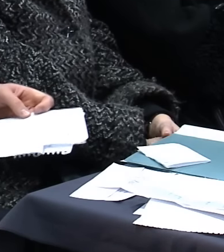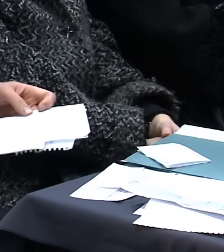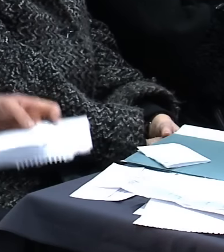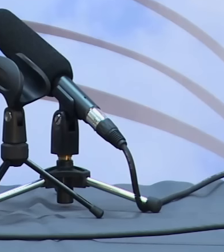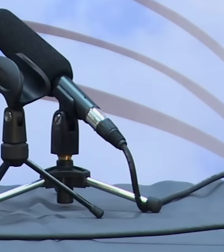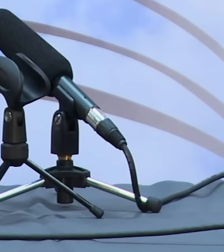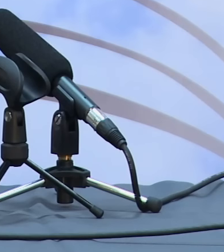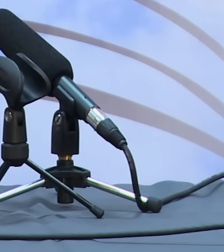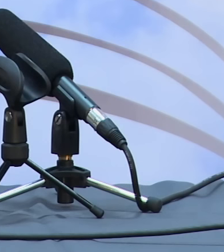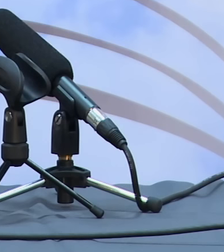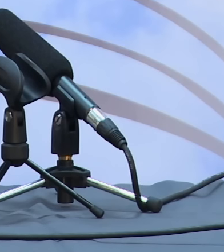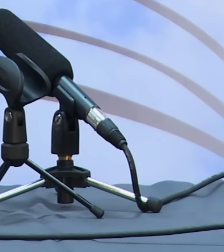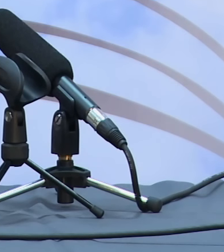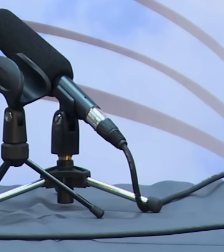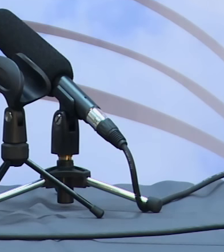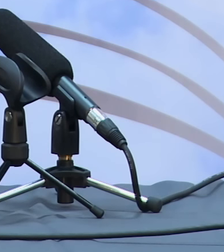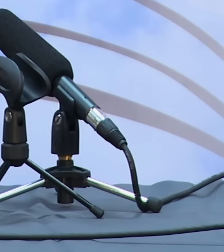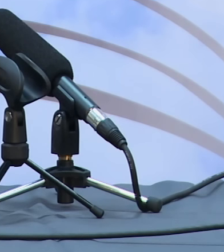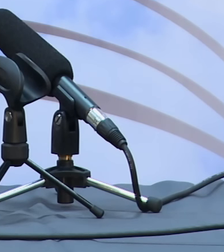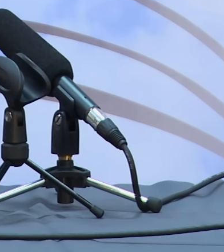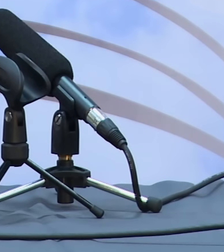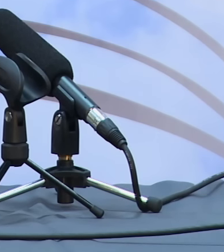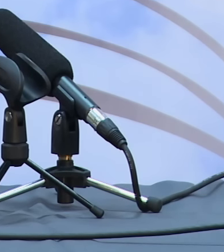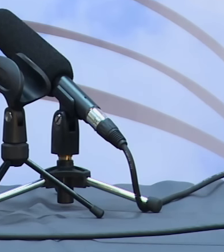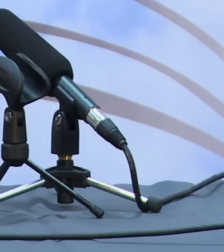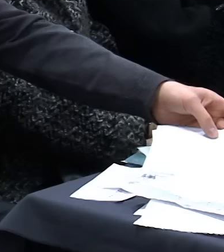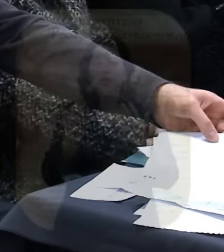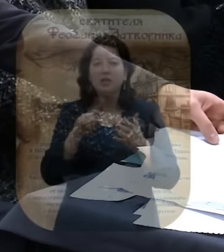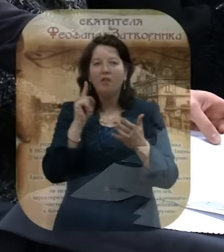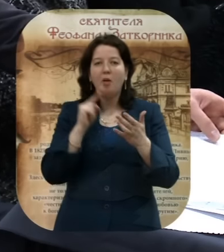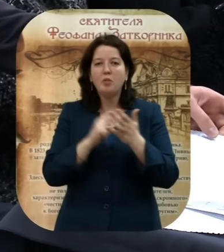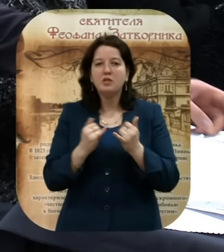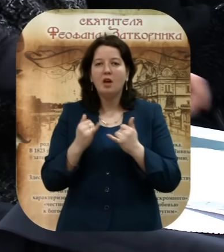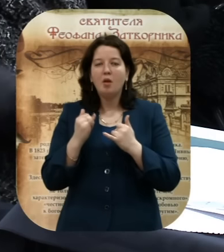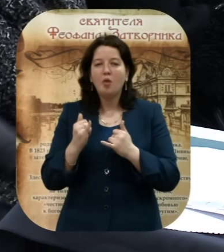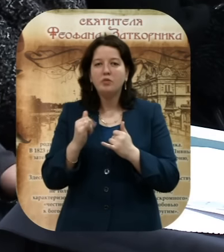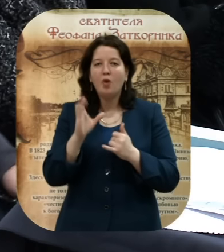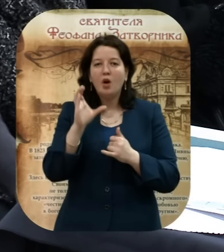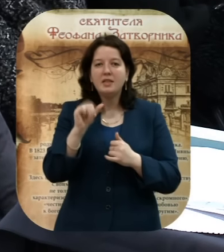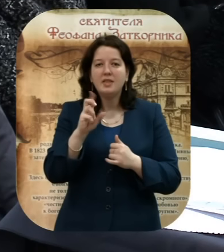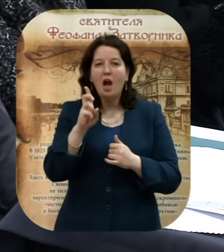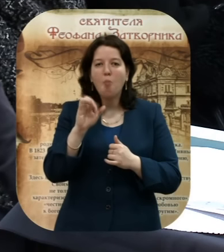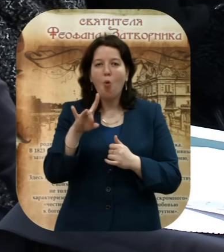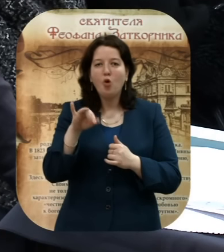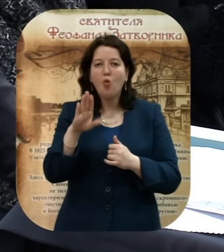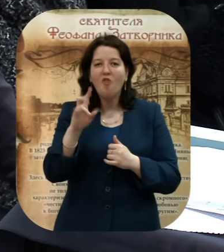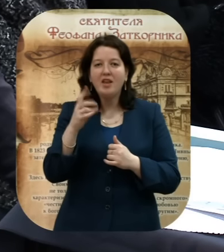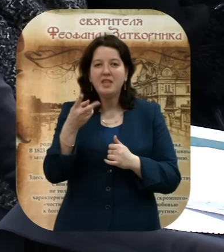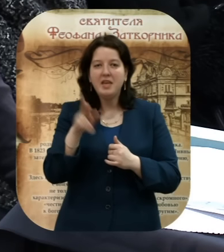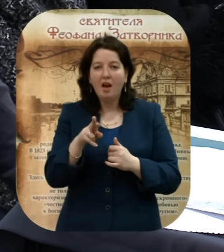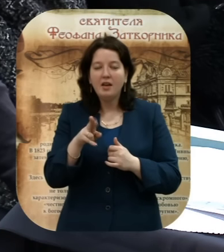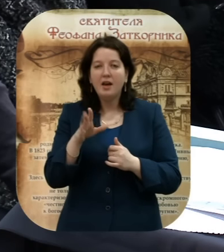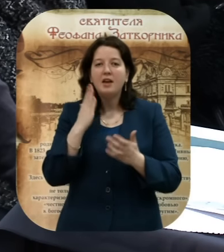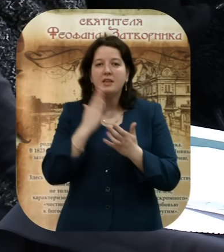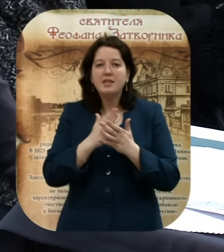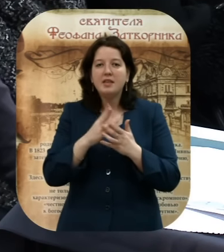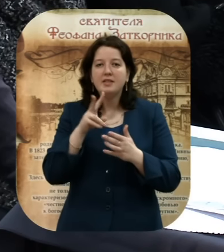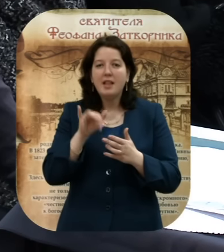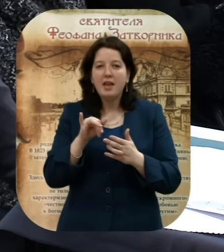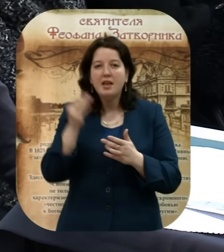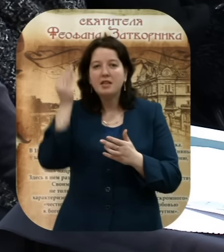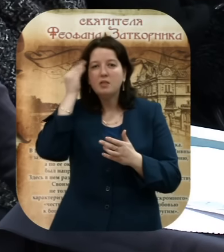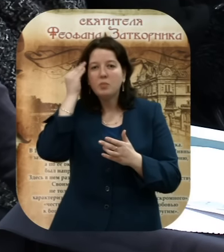Алексей Ильич, несколько вопросов по поводу соборования. Есть ли смысл приступать к этому таинству